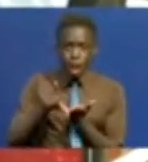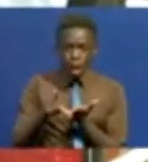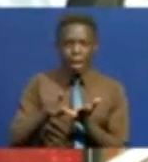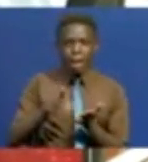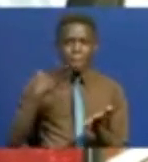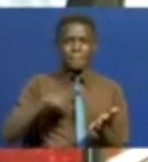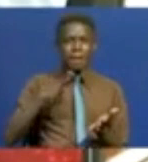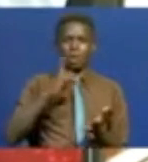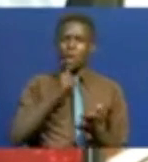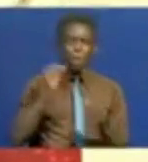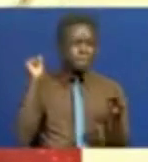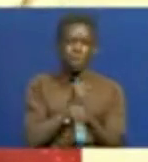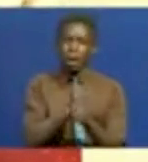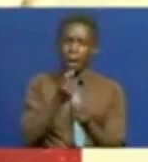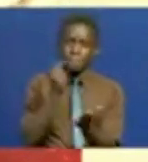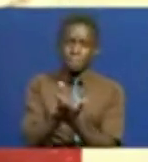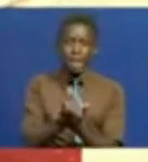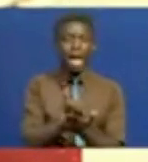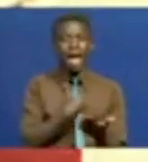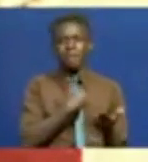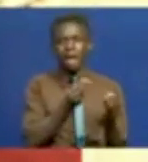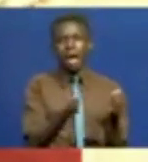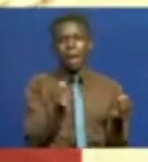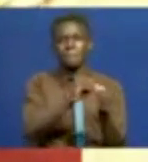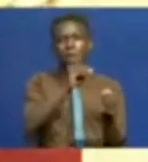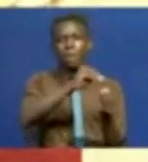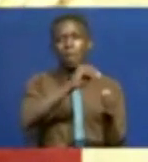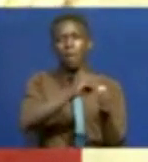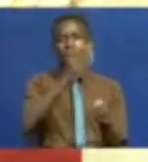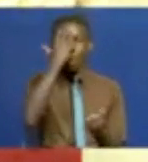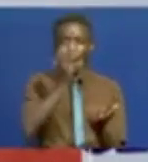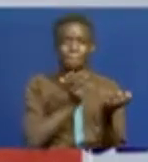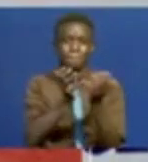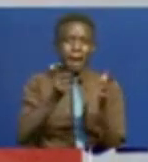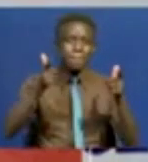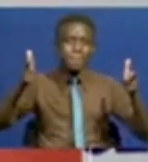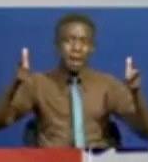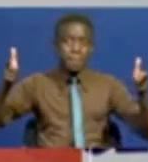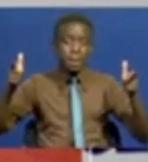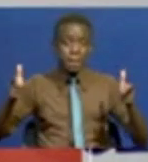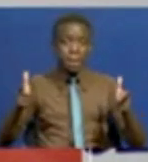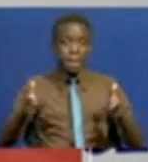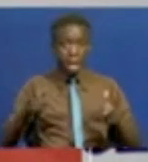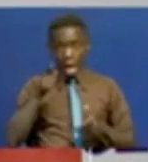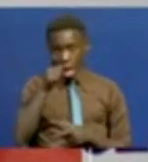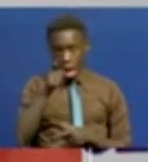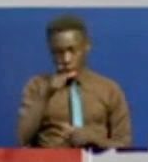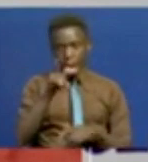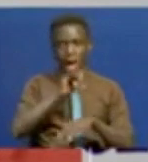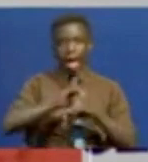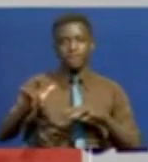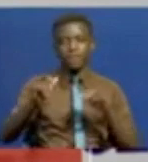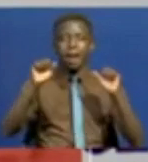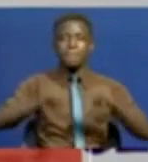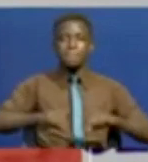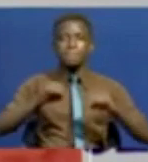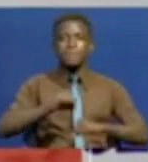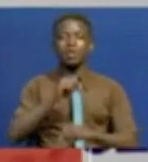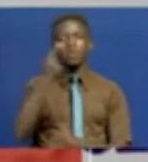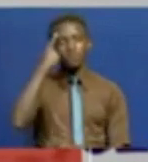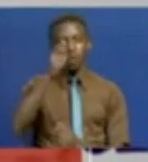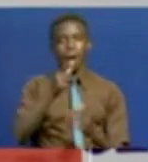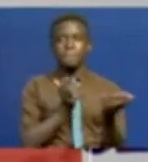vimeongezeka kutokana na changamoto mbalimbali za biashara kubwa kubwa ambazo zimeathiri uwezo wa biashara na familia kulipa